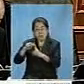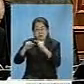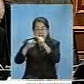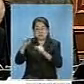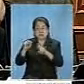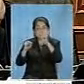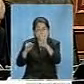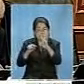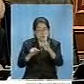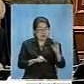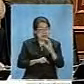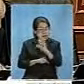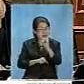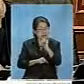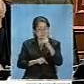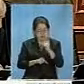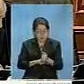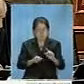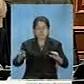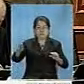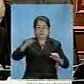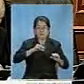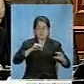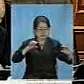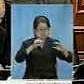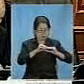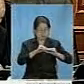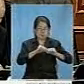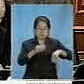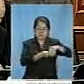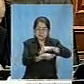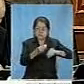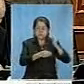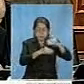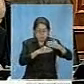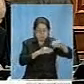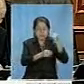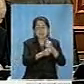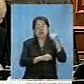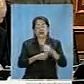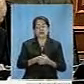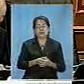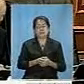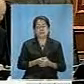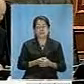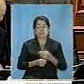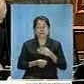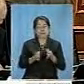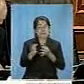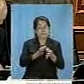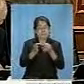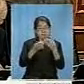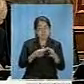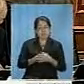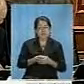กับรายรับของรัฐเพื่อที่จะบริหารจัดการงบประมาณโดยรวมให้มีความก้าวหน้าได้ด้วยนะครับจึงขออนุญาตได้ใช้ประเด็นนี้ที่จะก